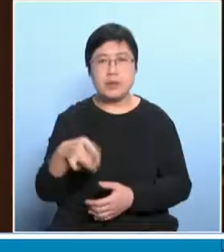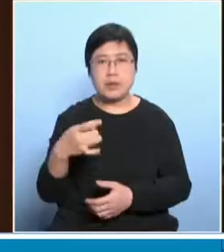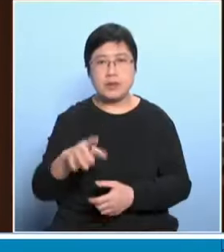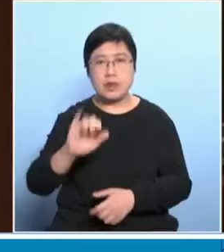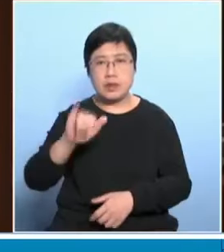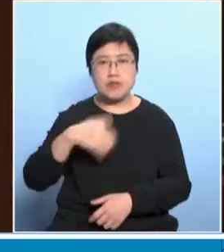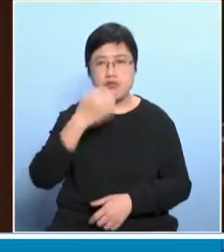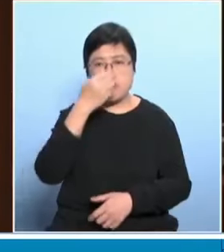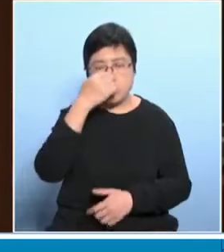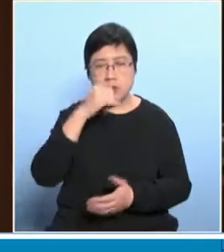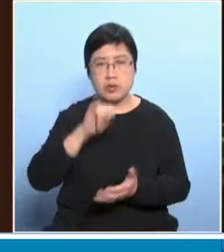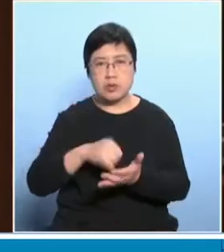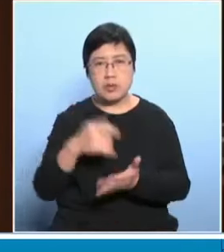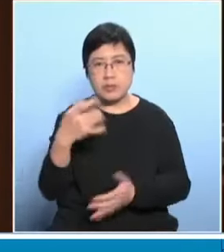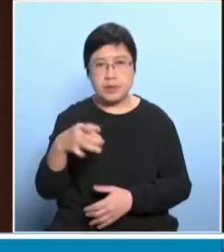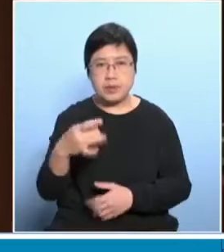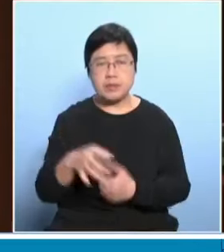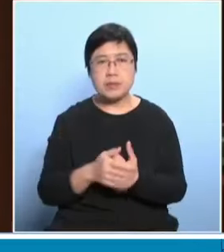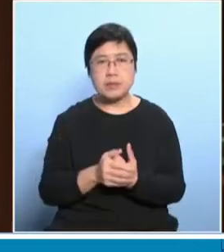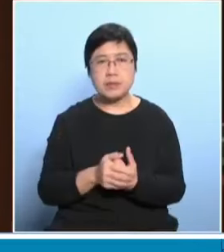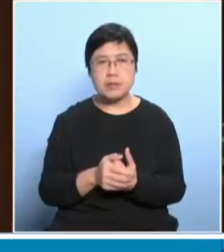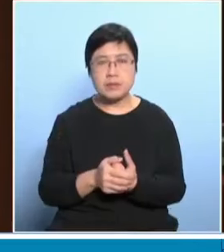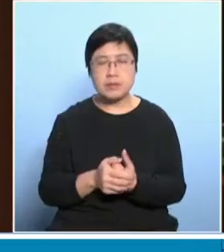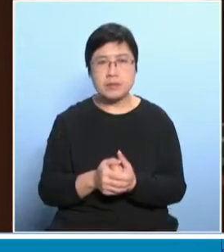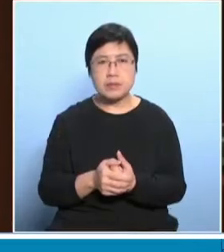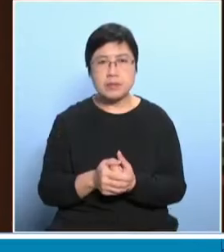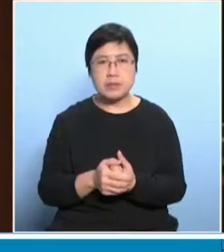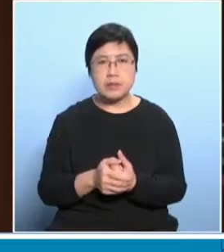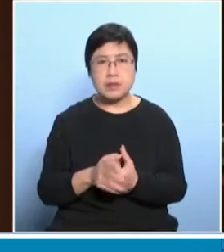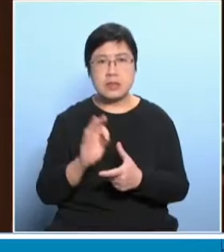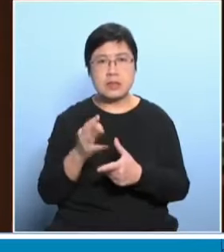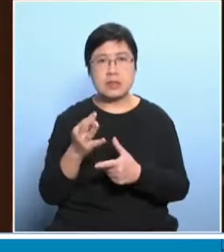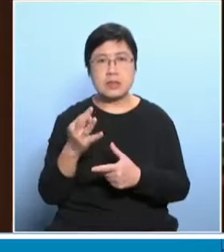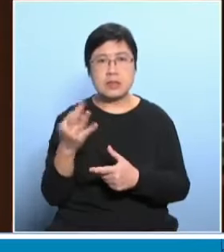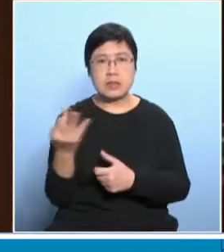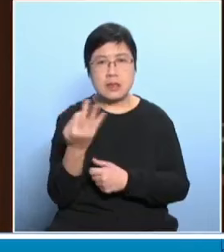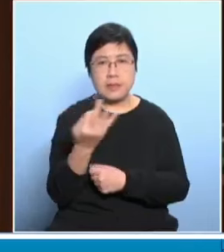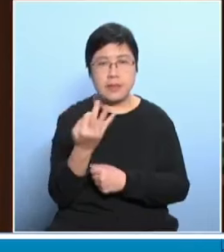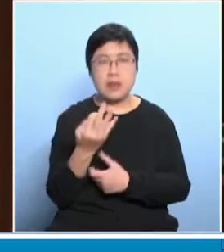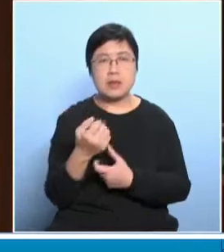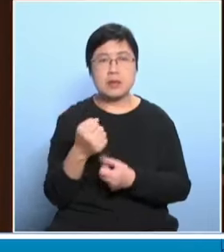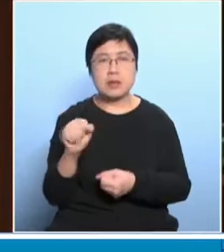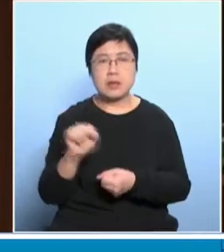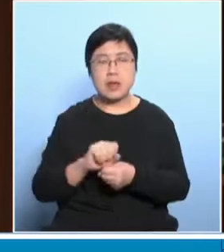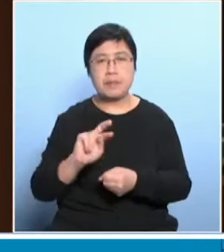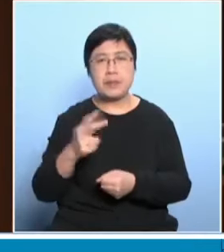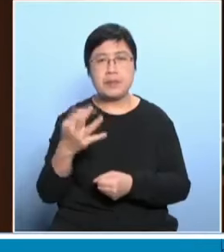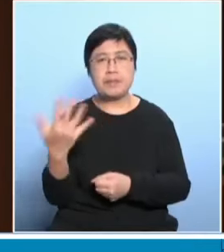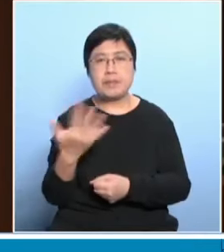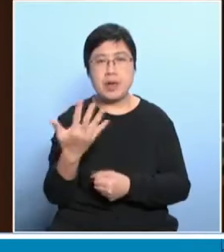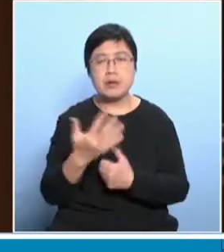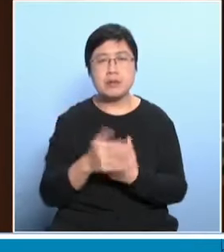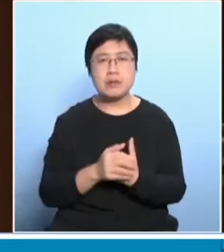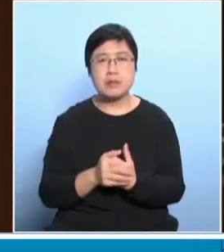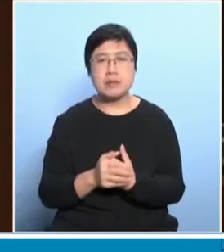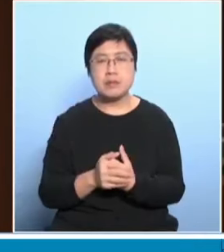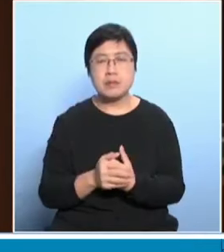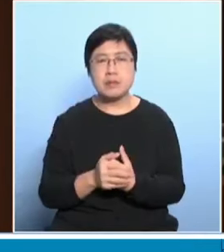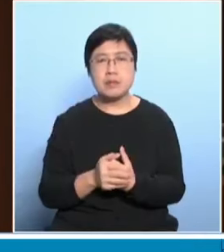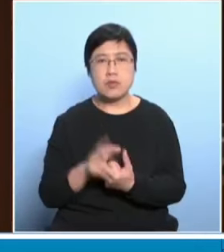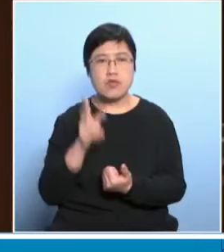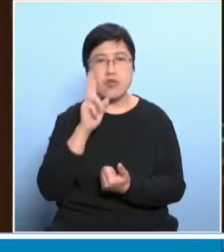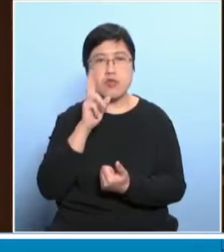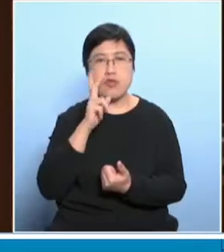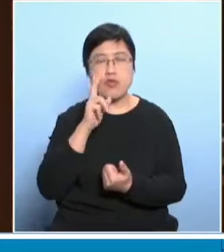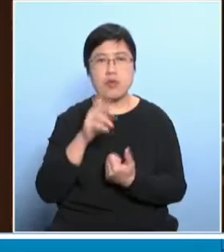訪港的免稅額呢由這個30,000呢是增加到50,000，這個呢又類